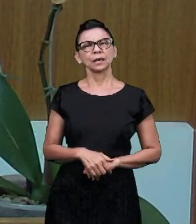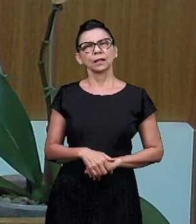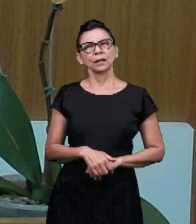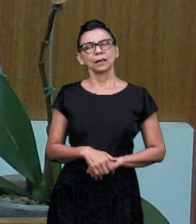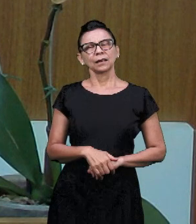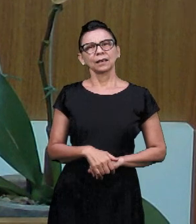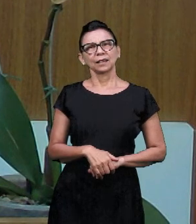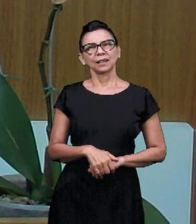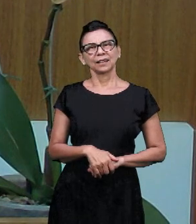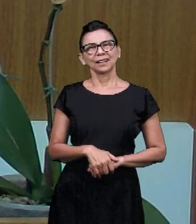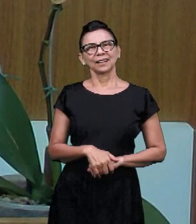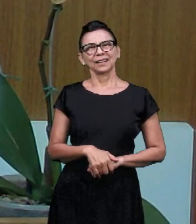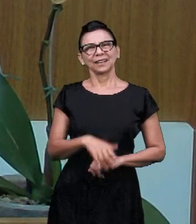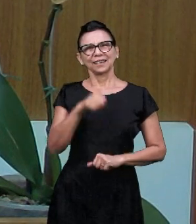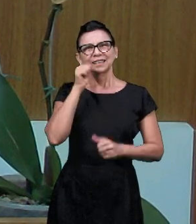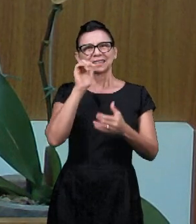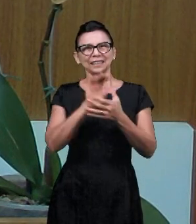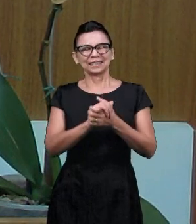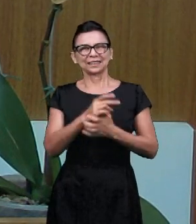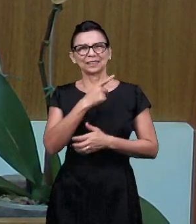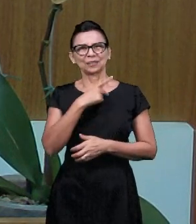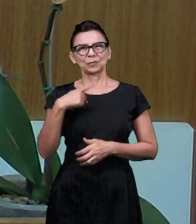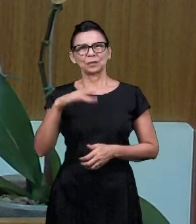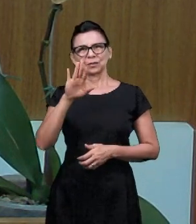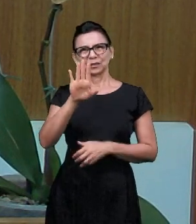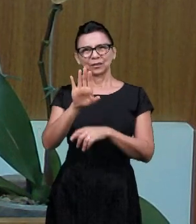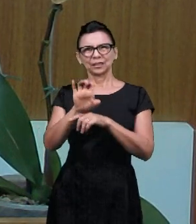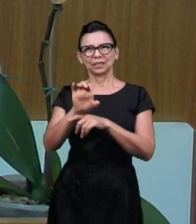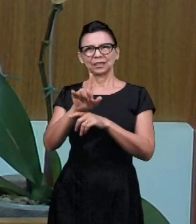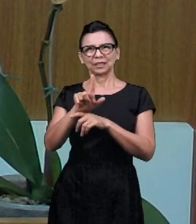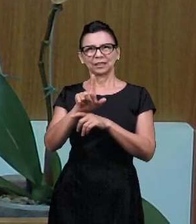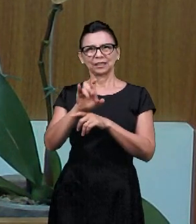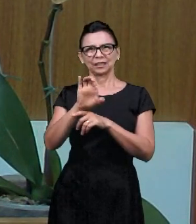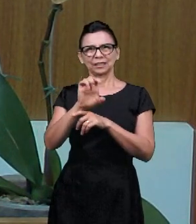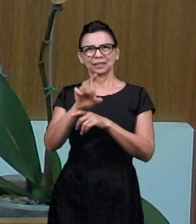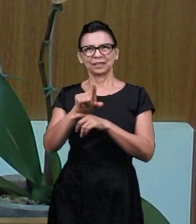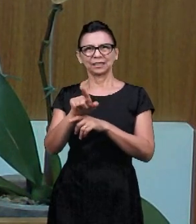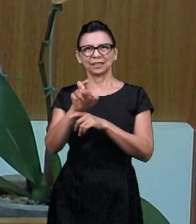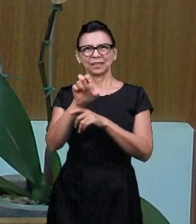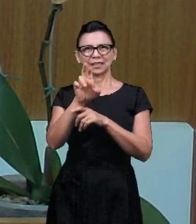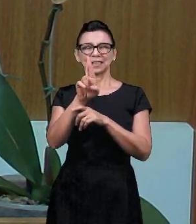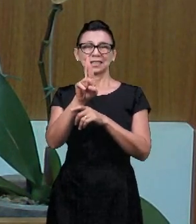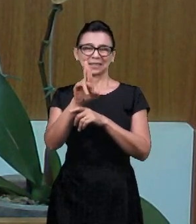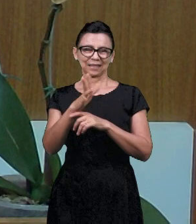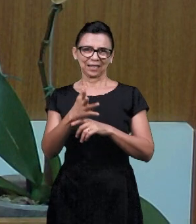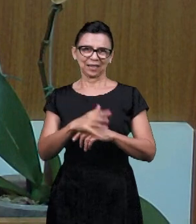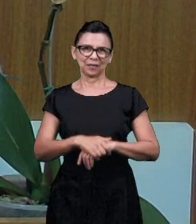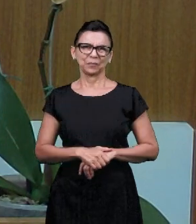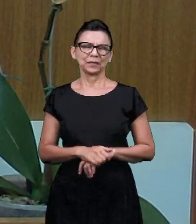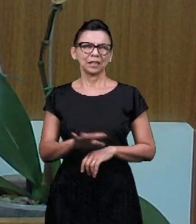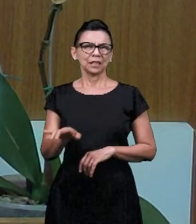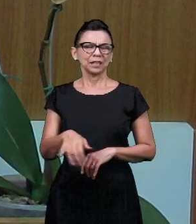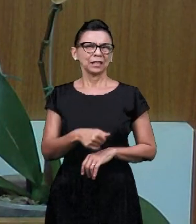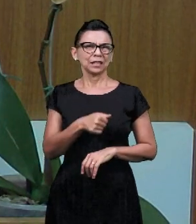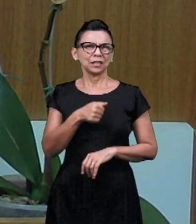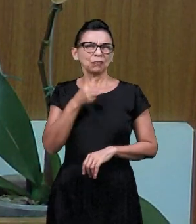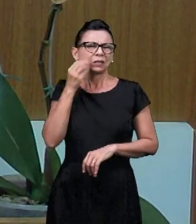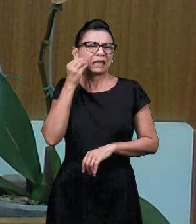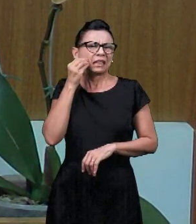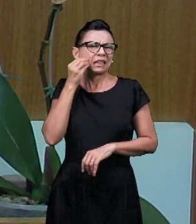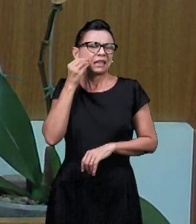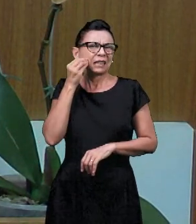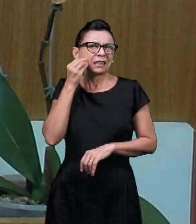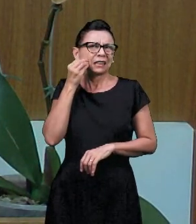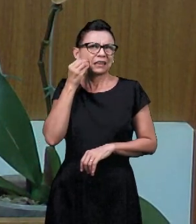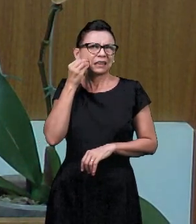beaucoup de correspondances, mais tout de suite, j'essaie de lui parler, mais toujours les téléphones ne marchent pas. J'appelais son père. Mais la